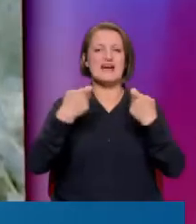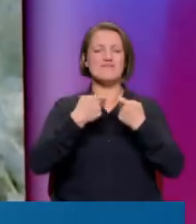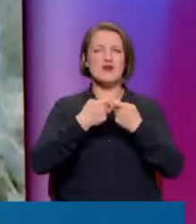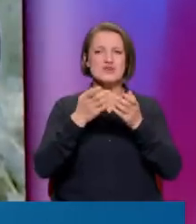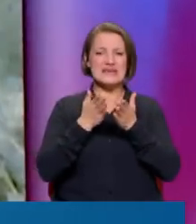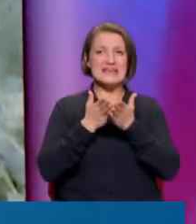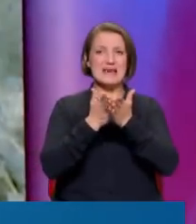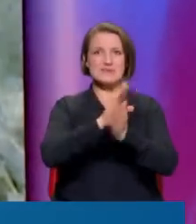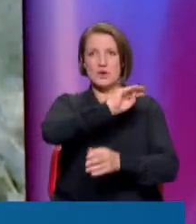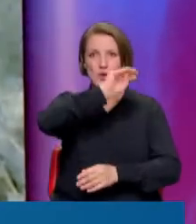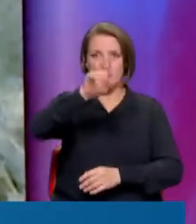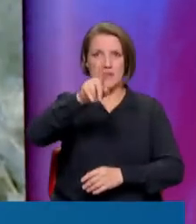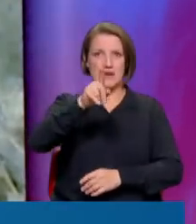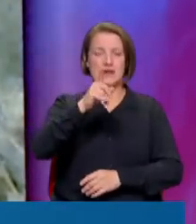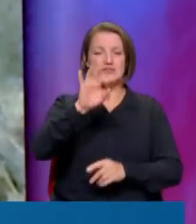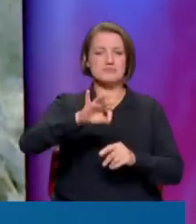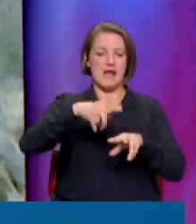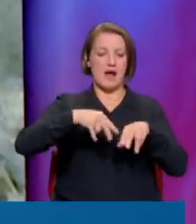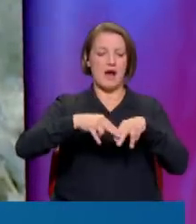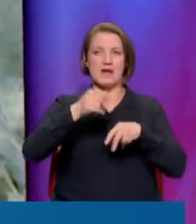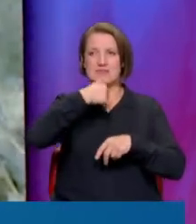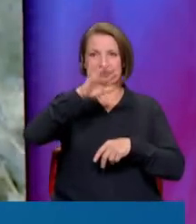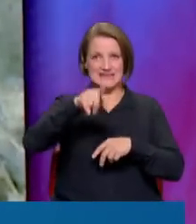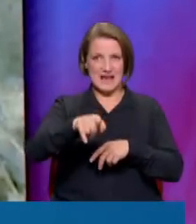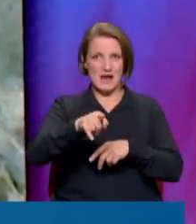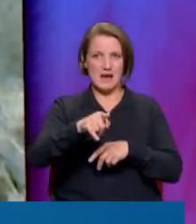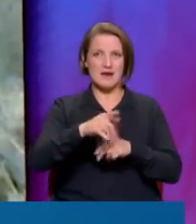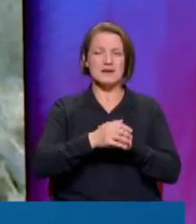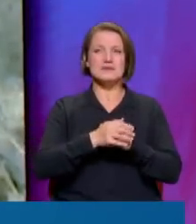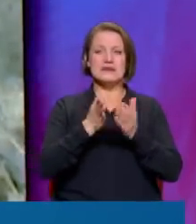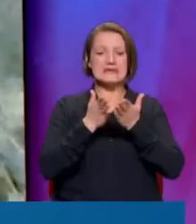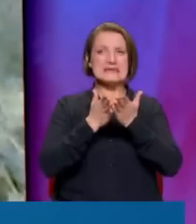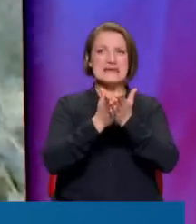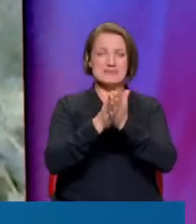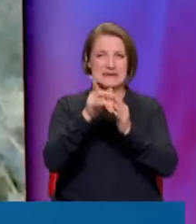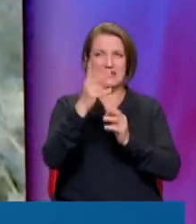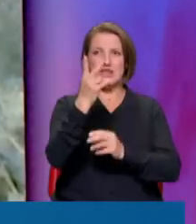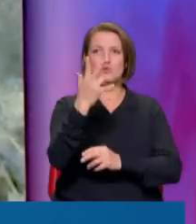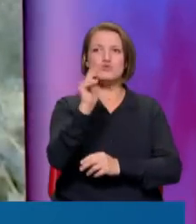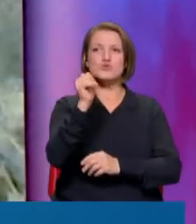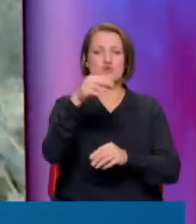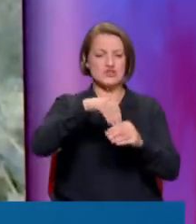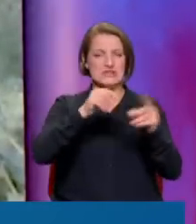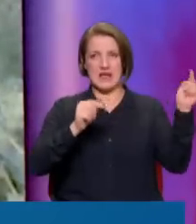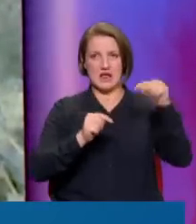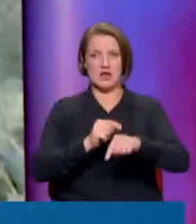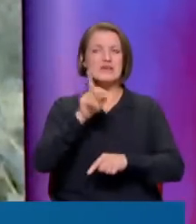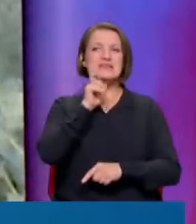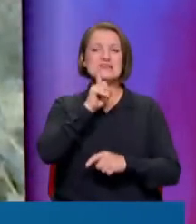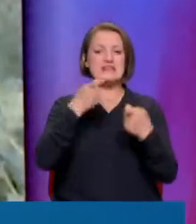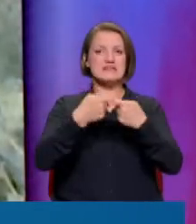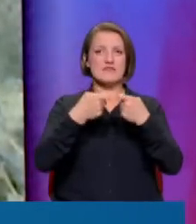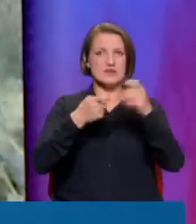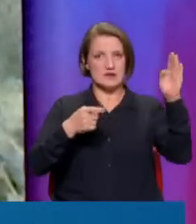ve savaş grubunu gönderdi şimdi Doğu Akdeniz'de Ayrıca Eisenhower gerisi intikal halinde 2ü gün içerisinde burada İngiliz savaş